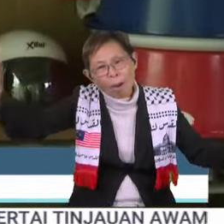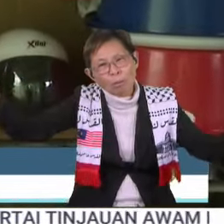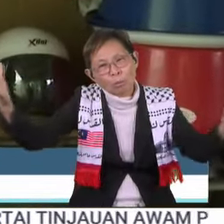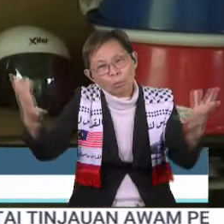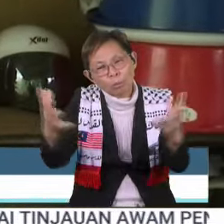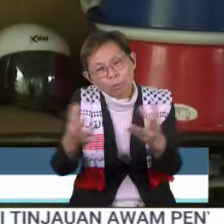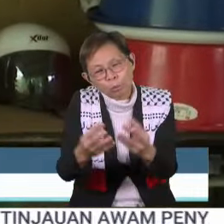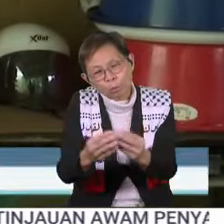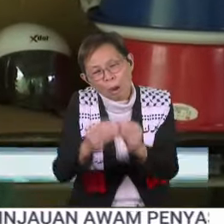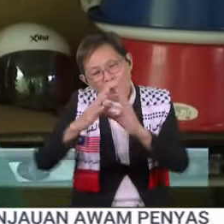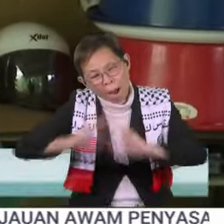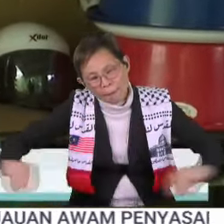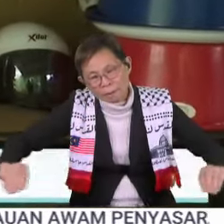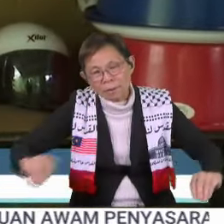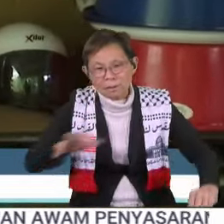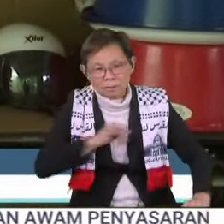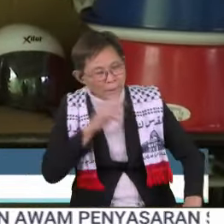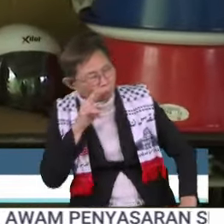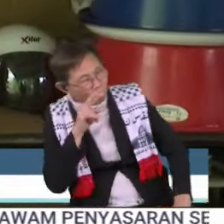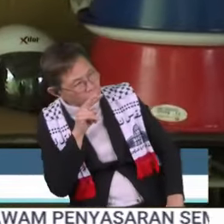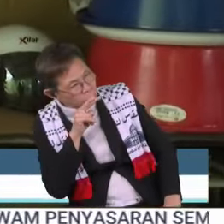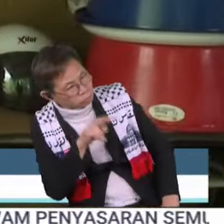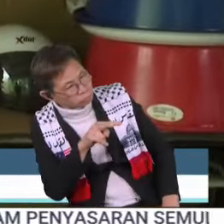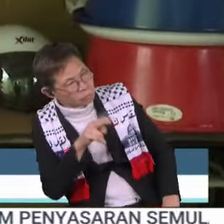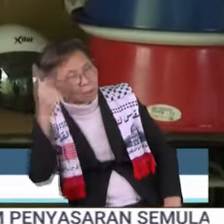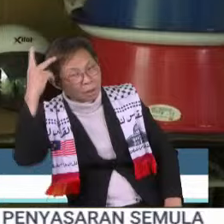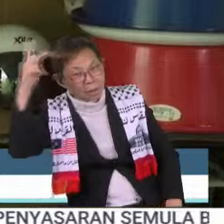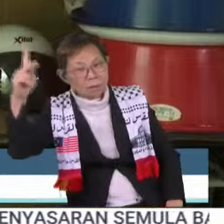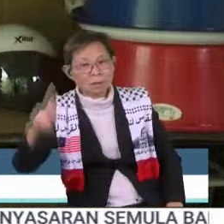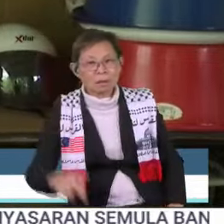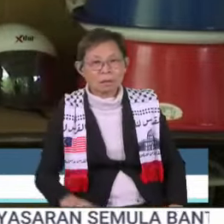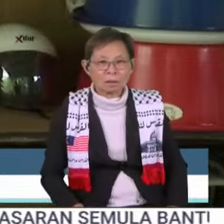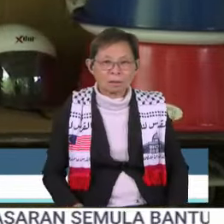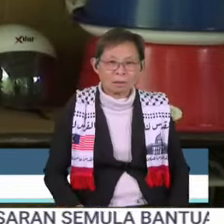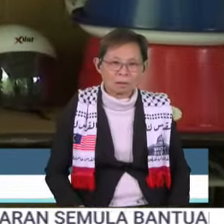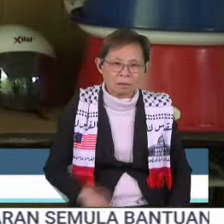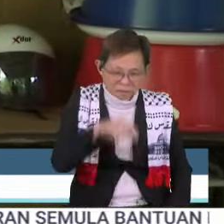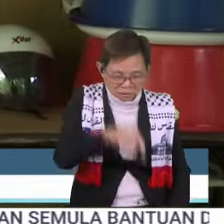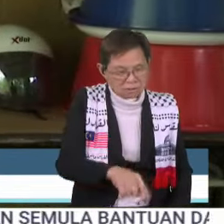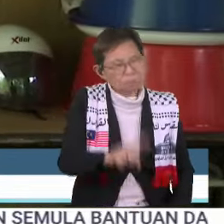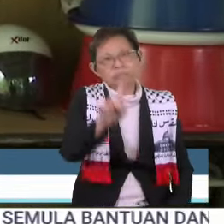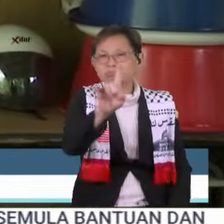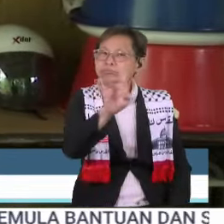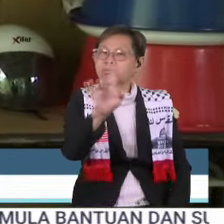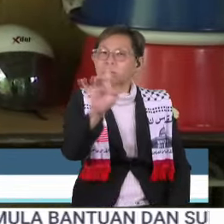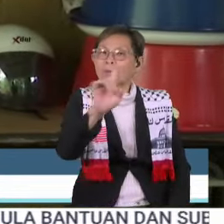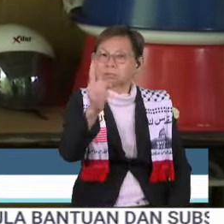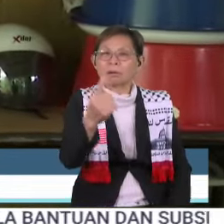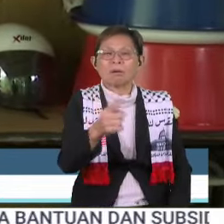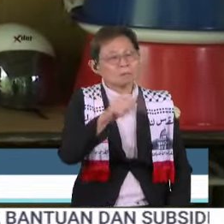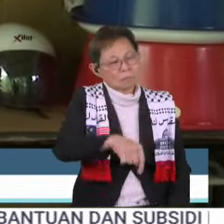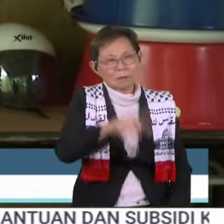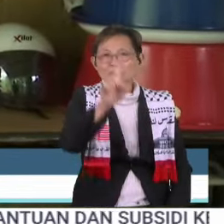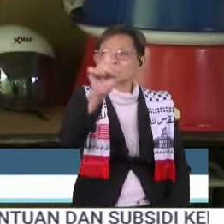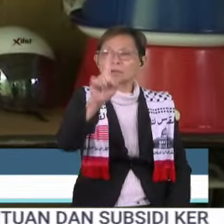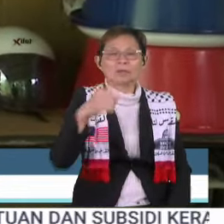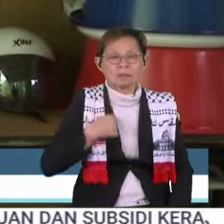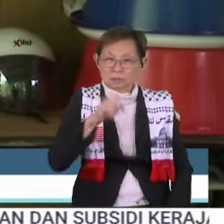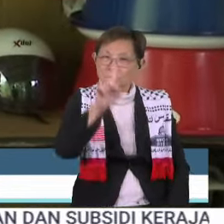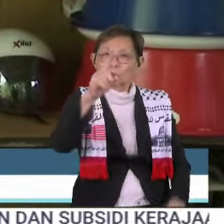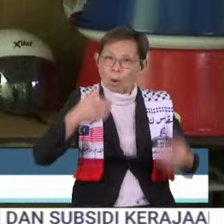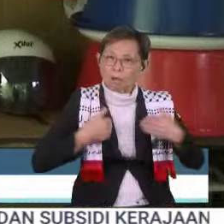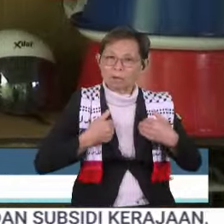pupus. Yang mana saya perhatikan di Kelantan ni hanya Abeno saja yang ada sekarang ni. Jadi sebab itulah kita kena beri sokongan ke